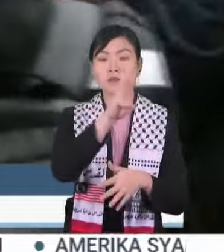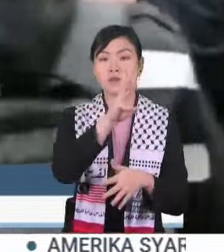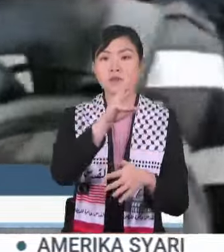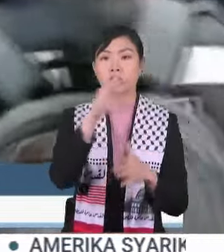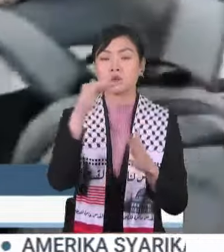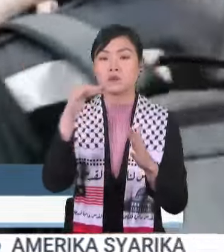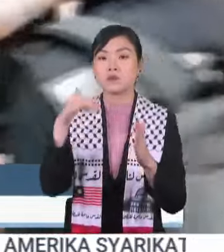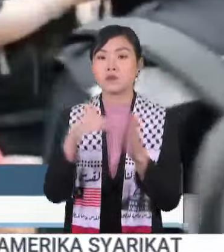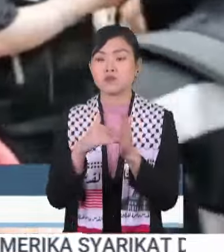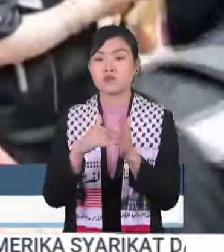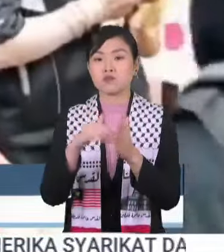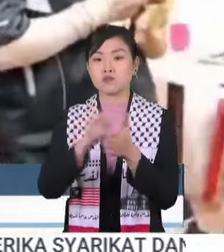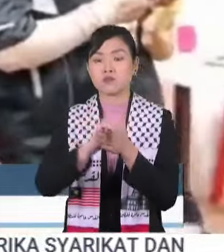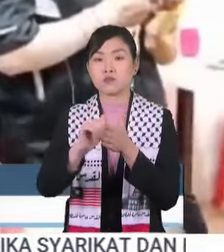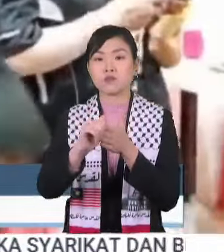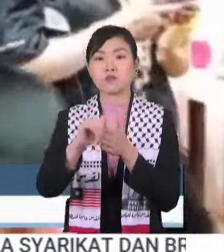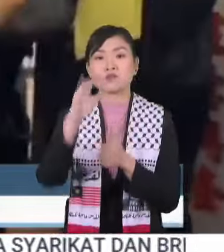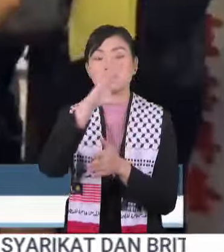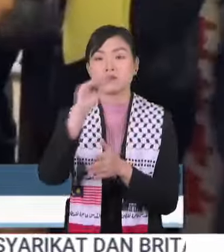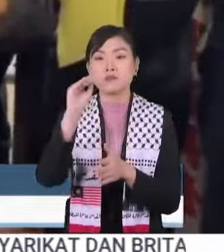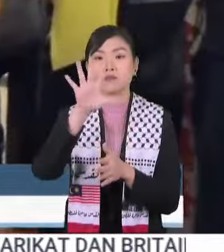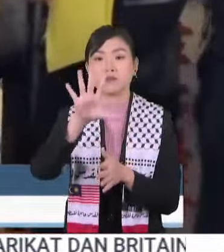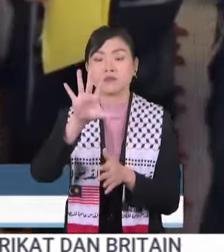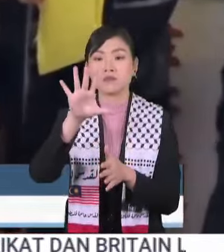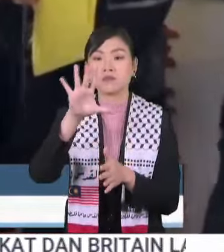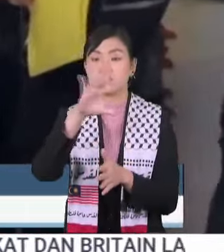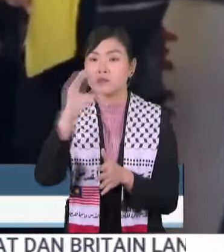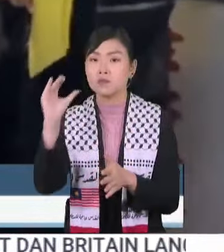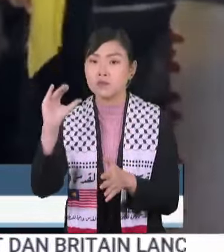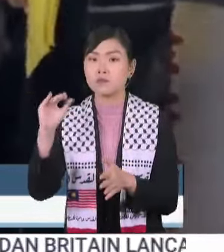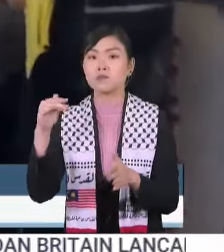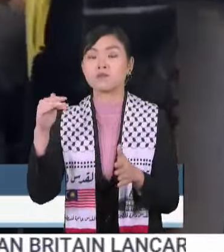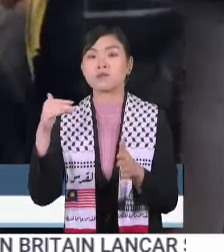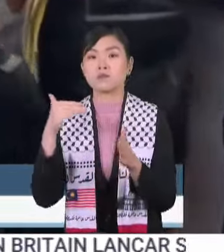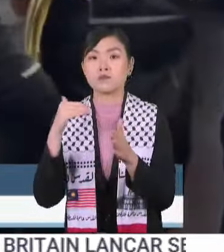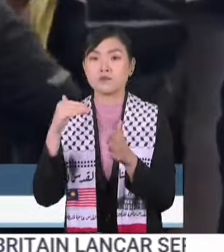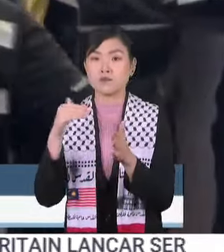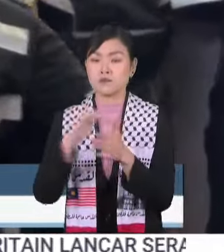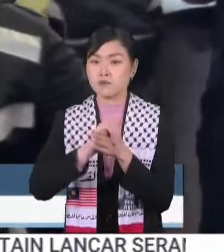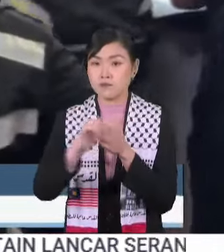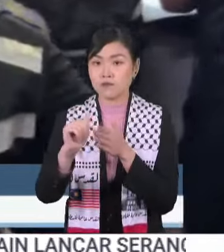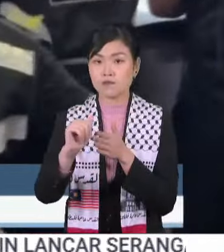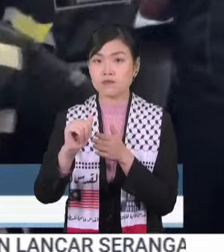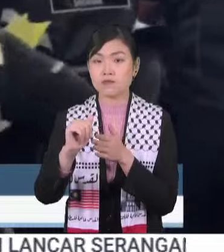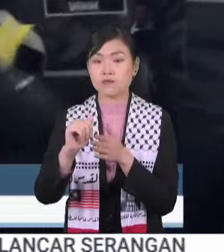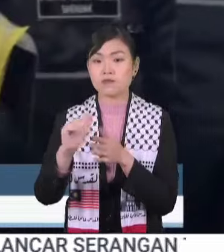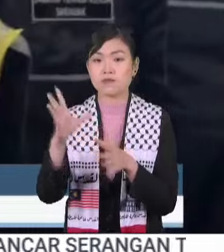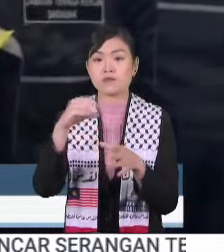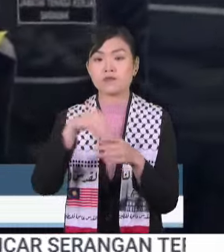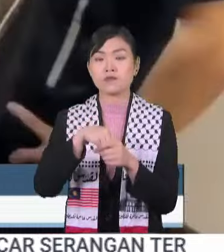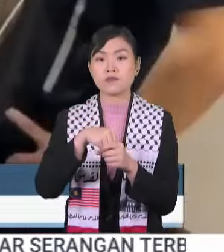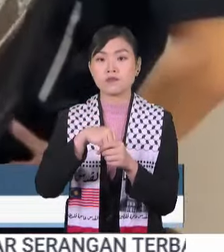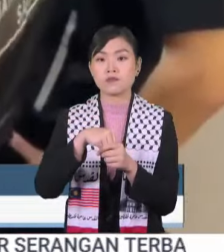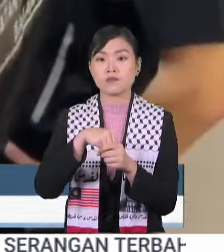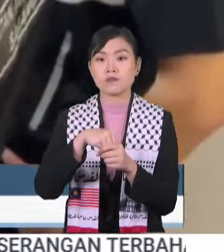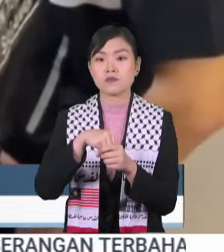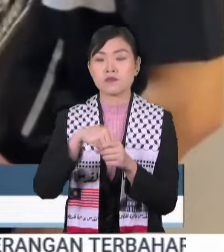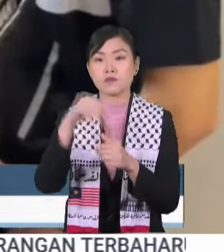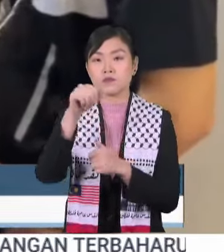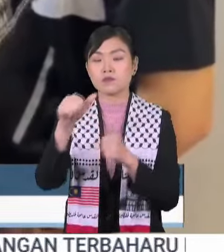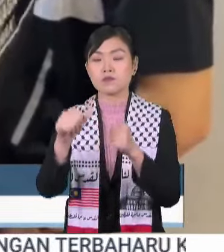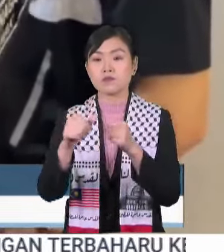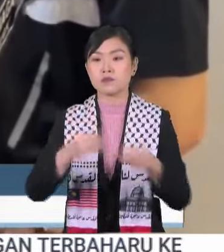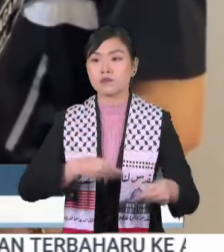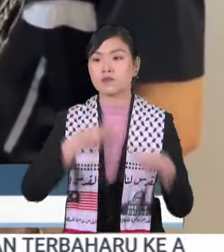r633,000 dan sejumlah r5,000 r54 pembabitkan bayaran tertunggak tersebut telah dibayar